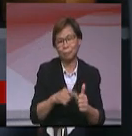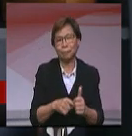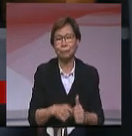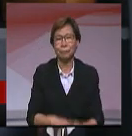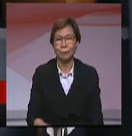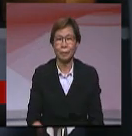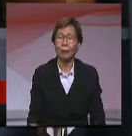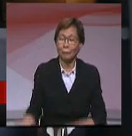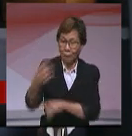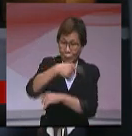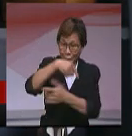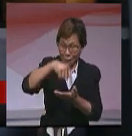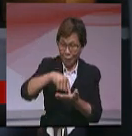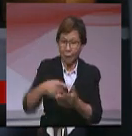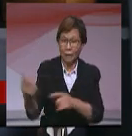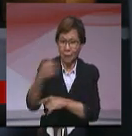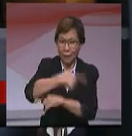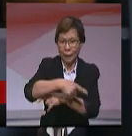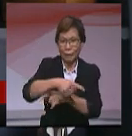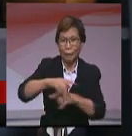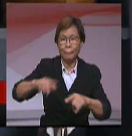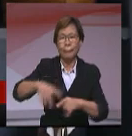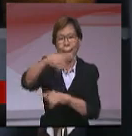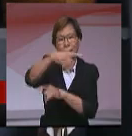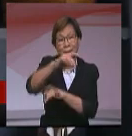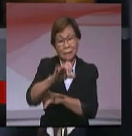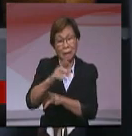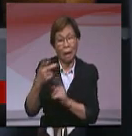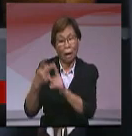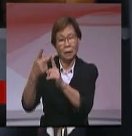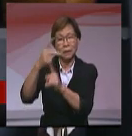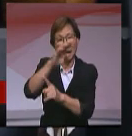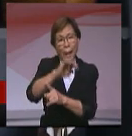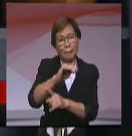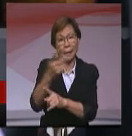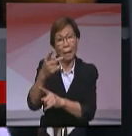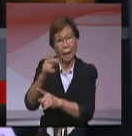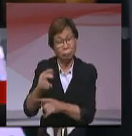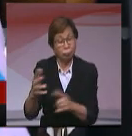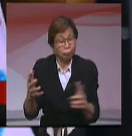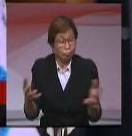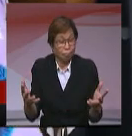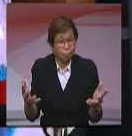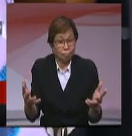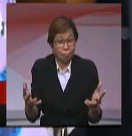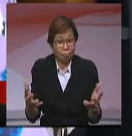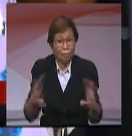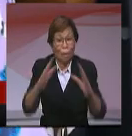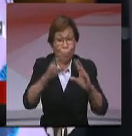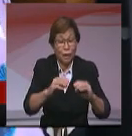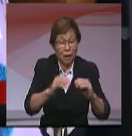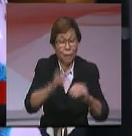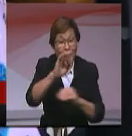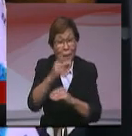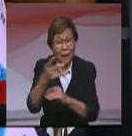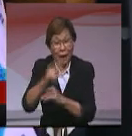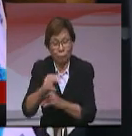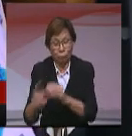Hari ini, sidang khas MKN menimbangkan beberapa perkara yang berkaitan dengan